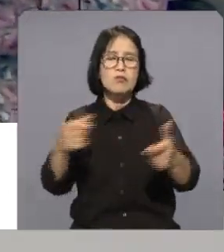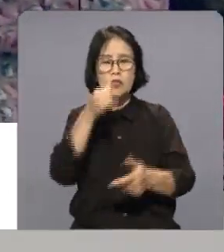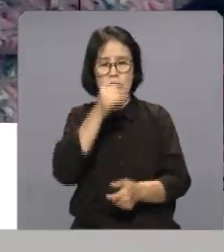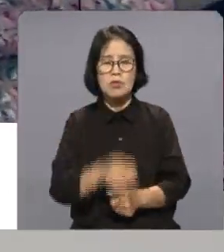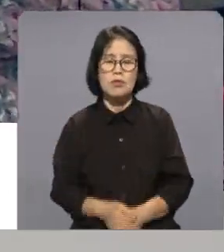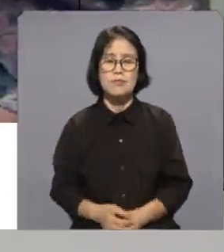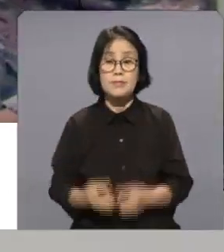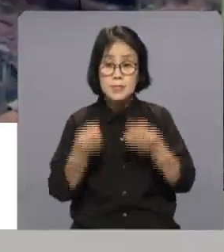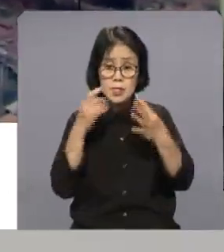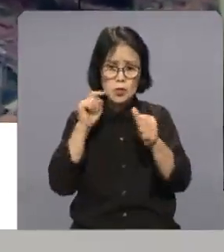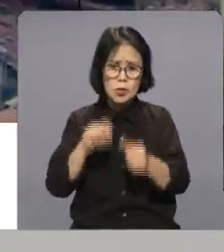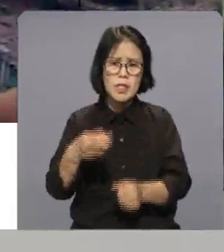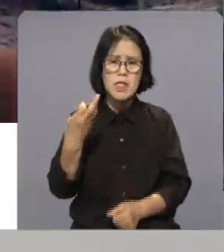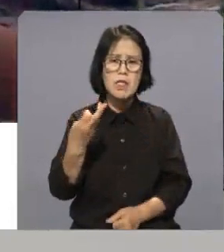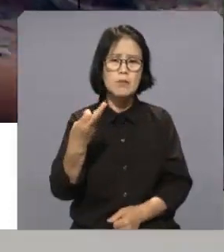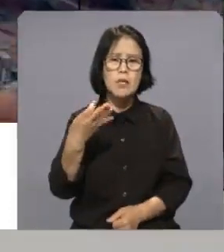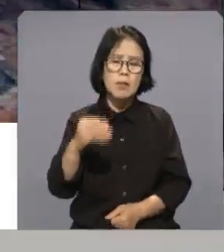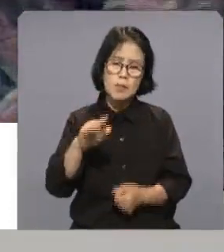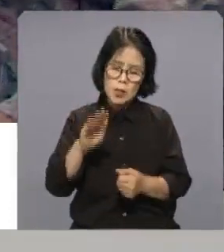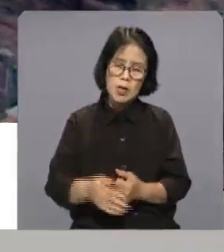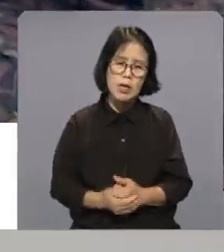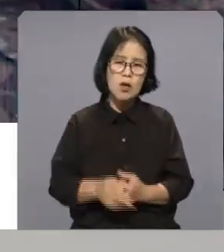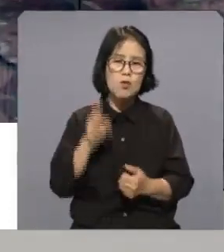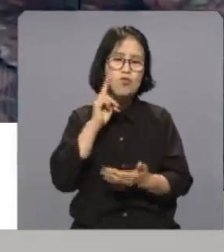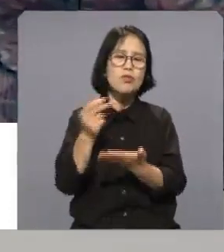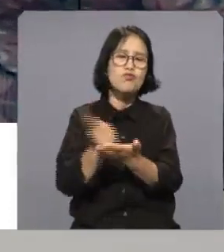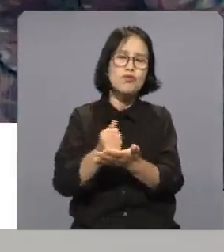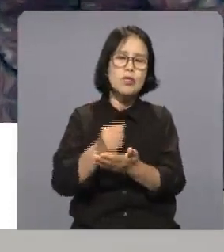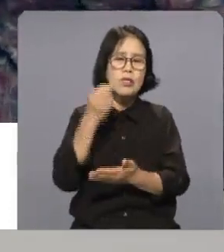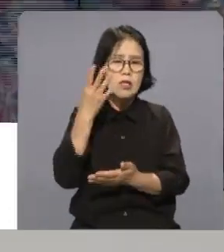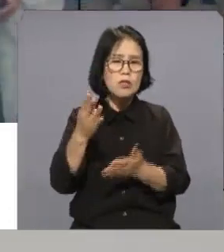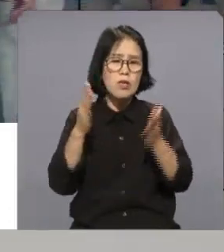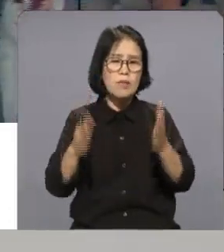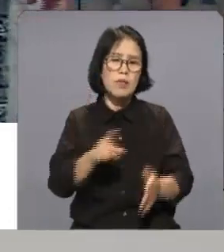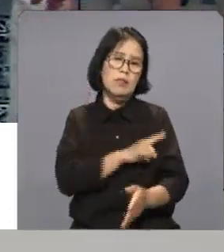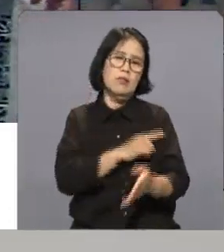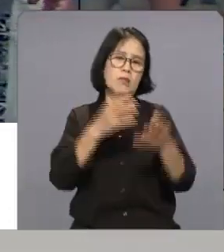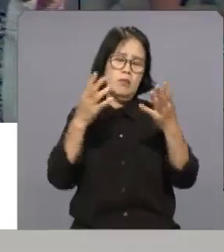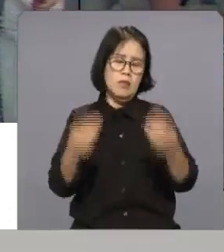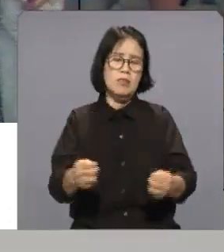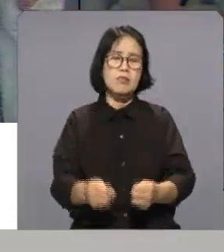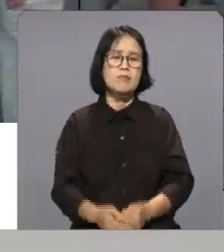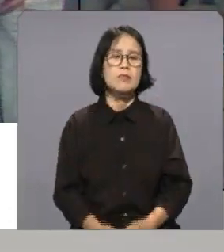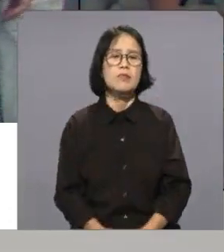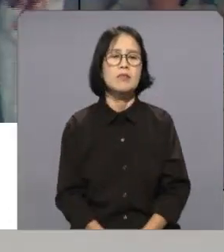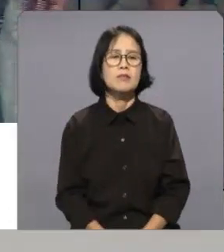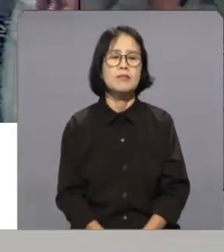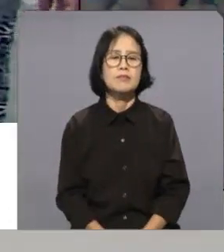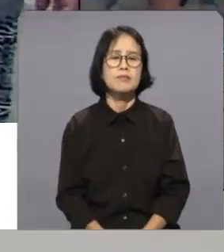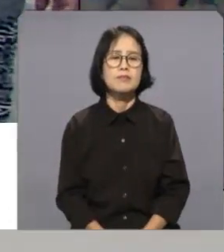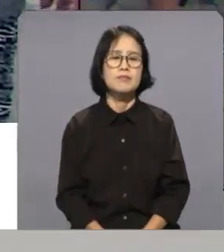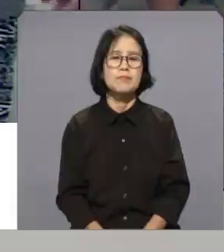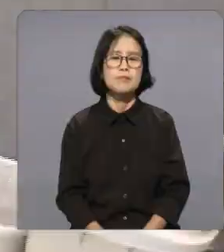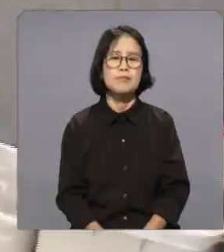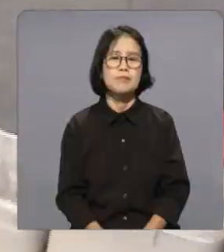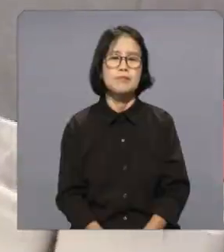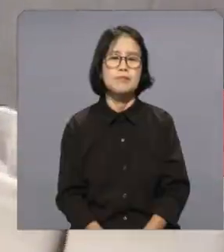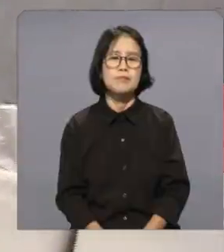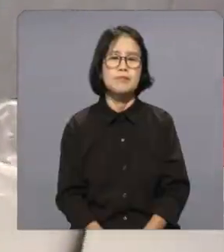확진자는 14만 명에 육박했고 위중증 환자도 넉 달 만에 가장 많았습니다. 이재상 기자입니다.